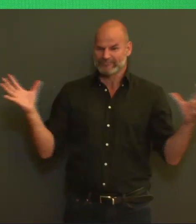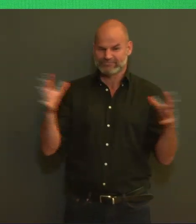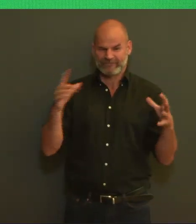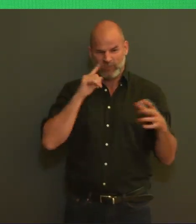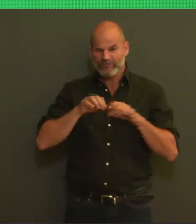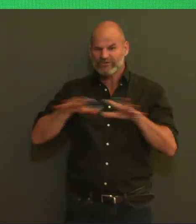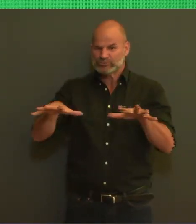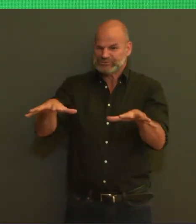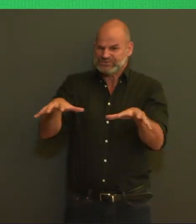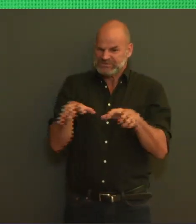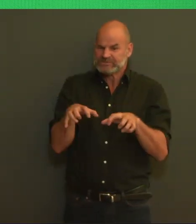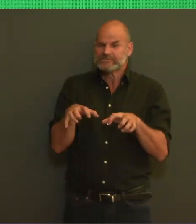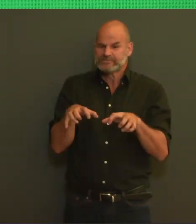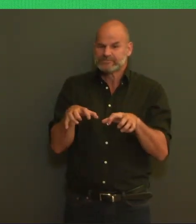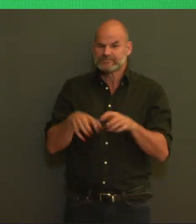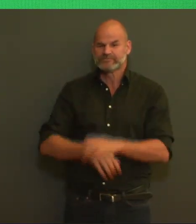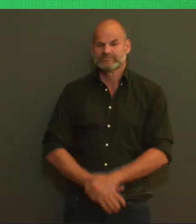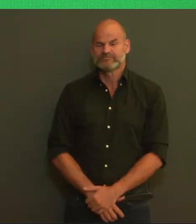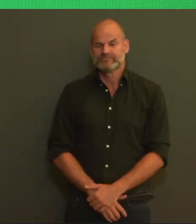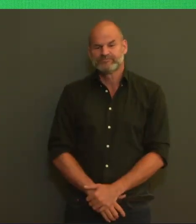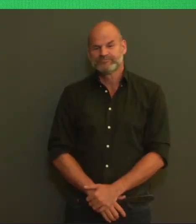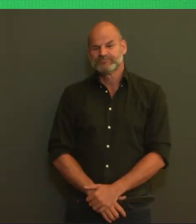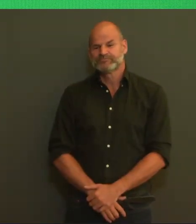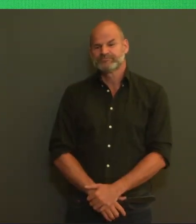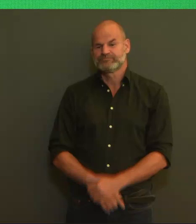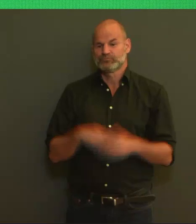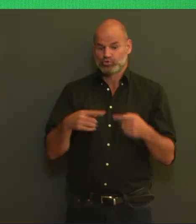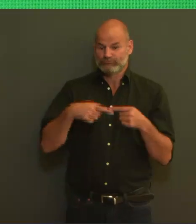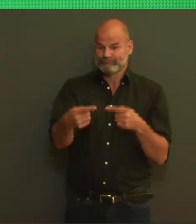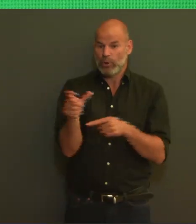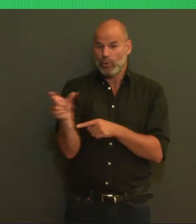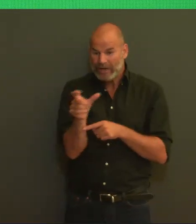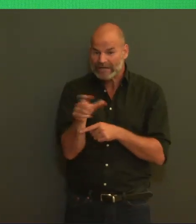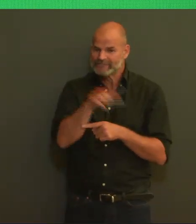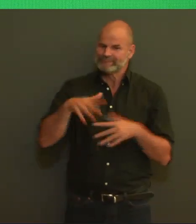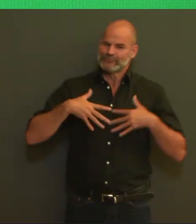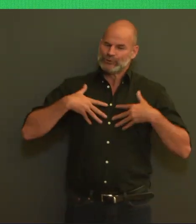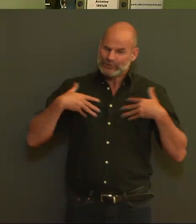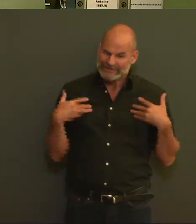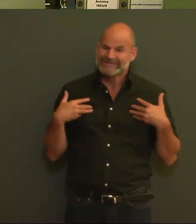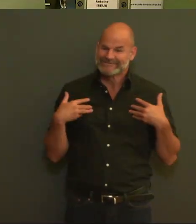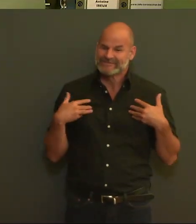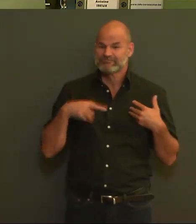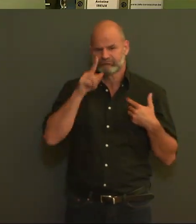Geniet op een verantwoorde manier van het aankomende weekend. Dank u wel.